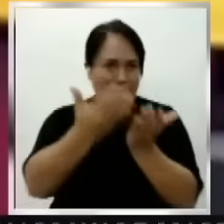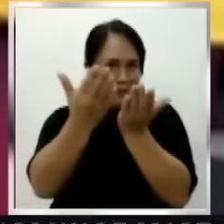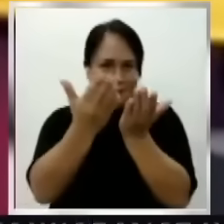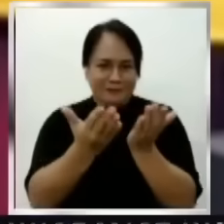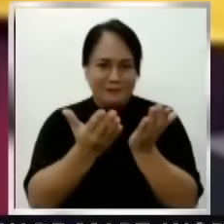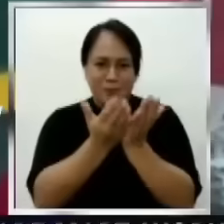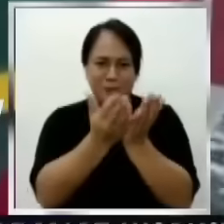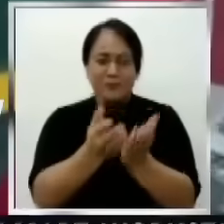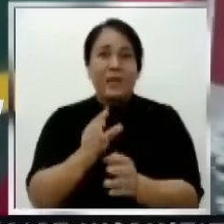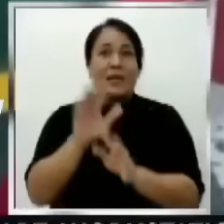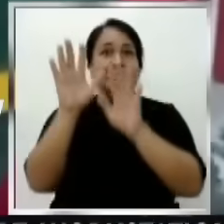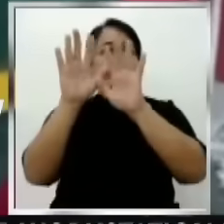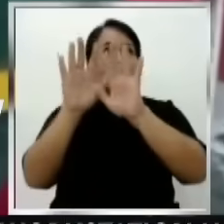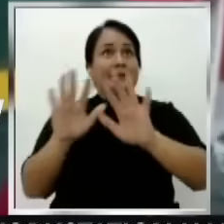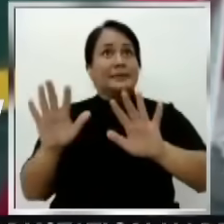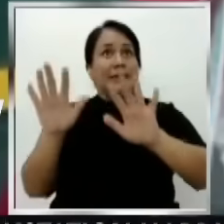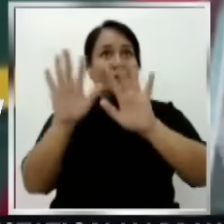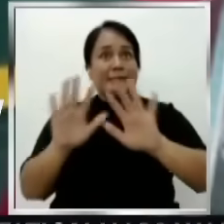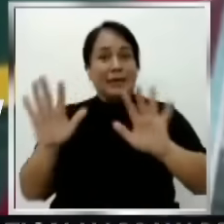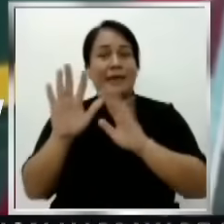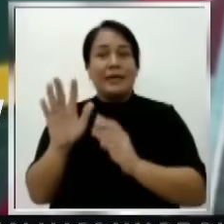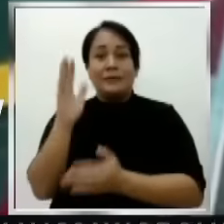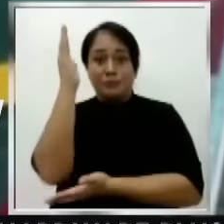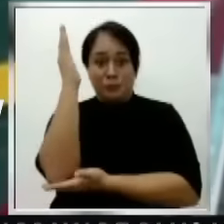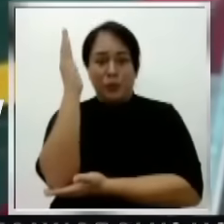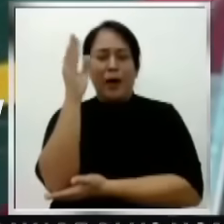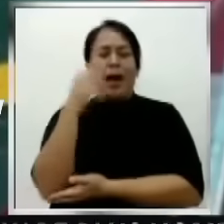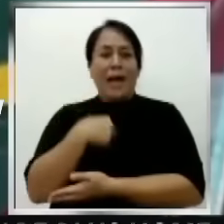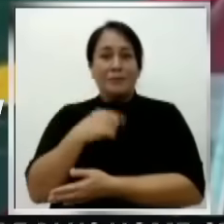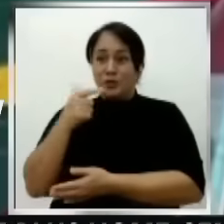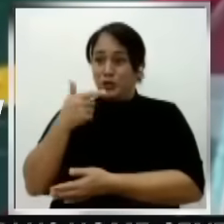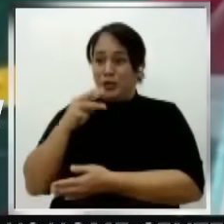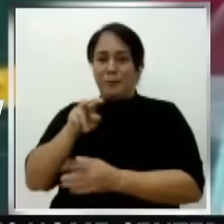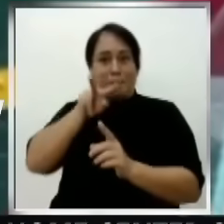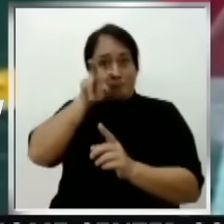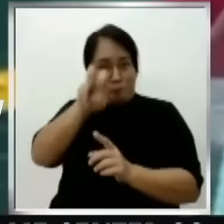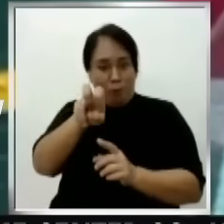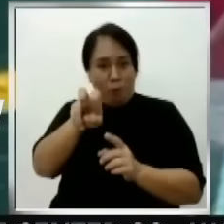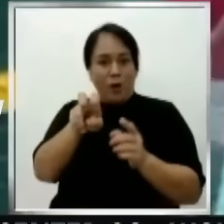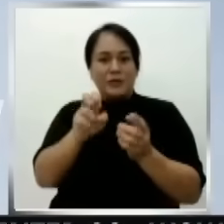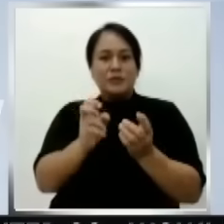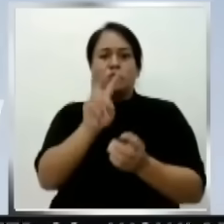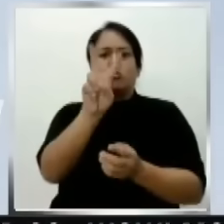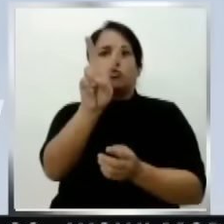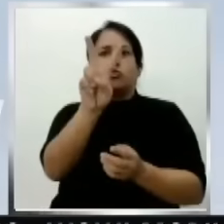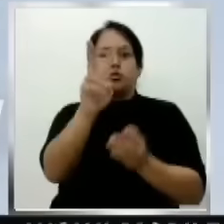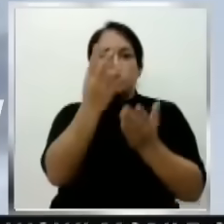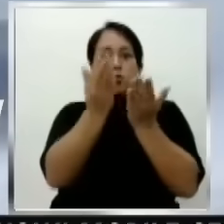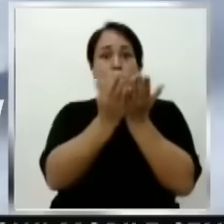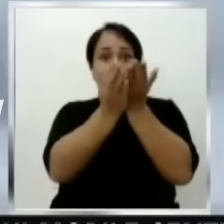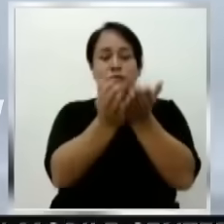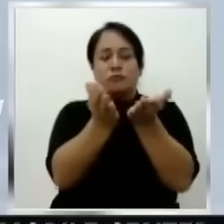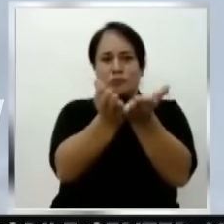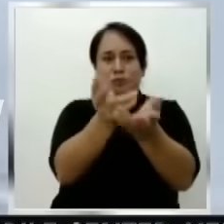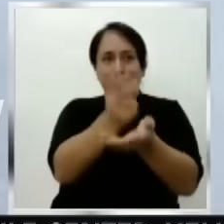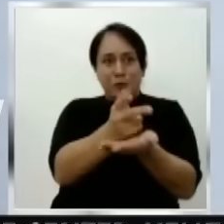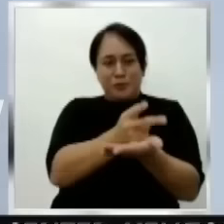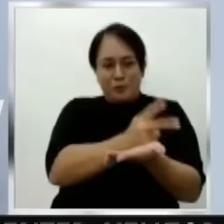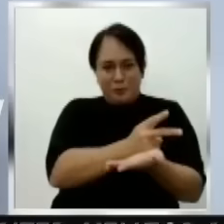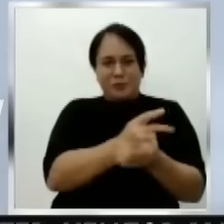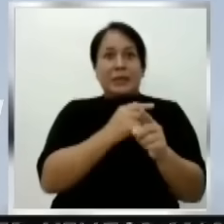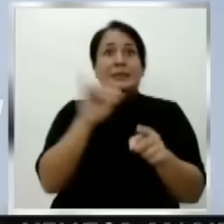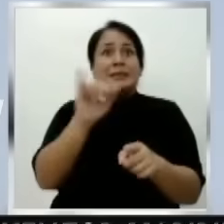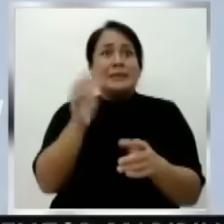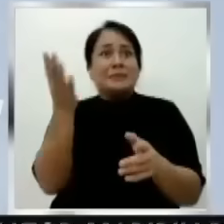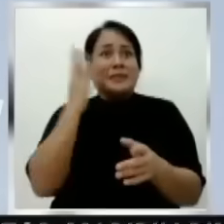tanghali, eksklusibong nakuna ng GMA Integrated News na nakadaong ang dalawang resupply boats. Sila rin ang na-water cannon ng China Coast